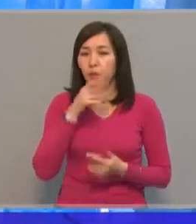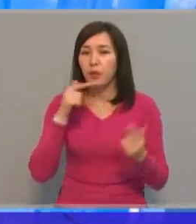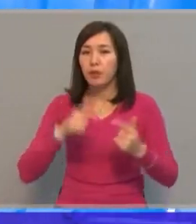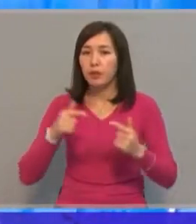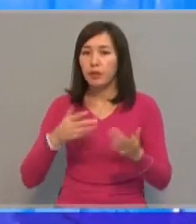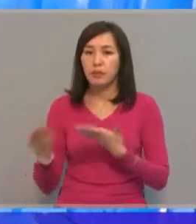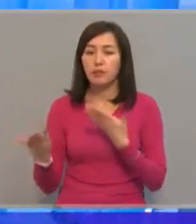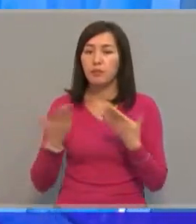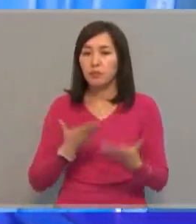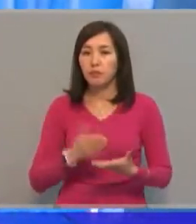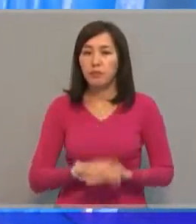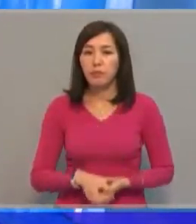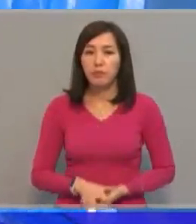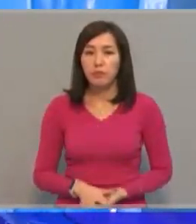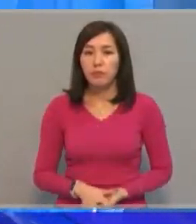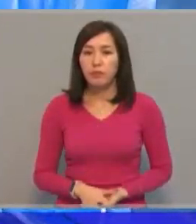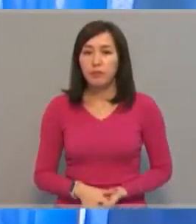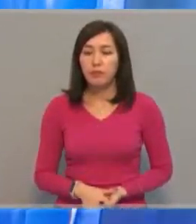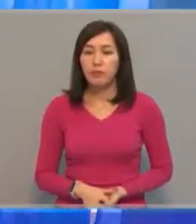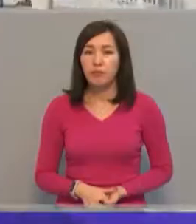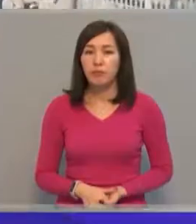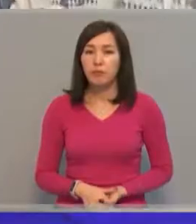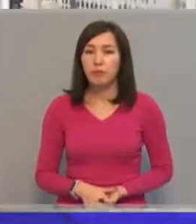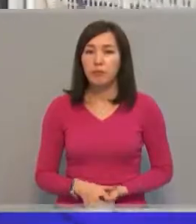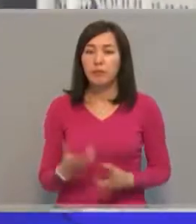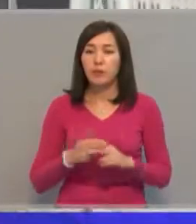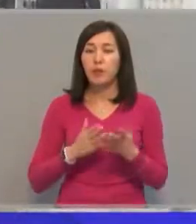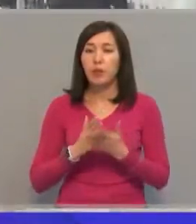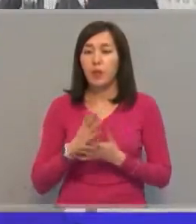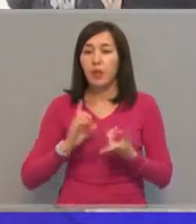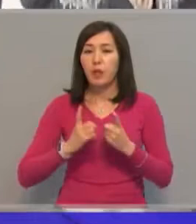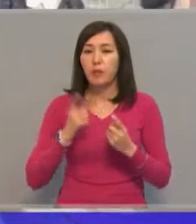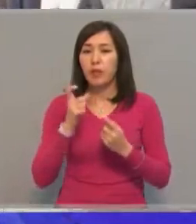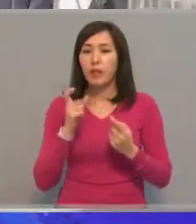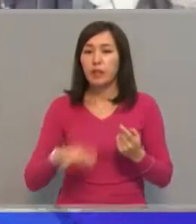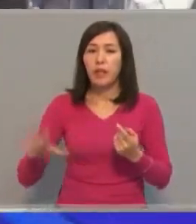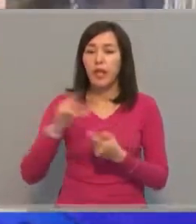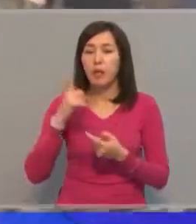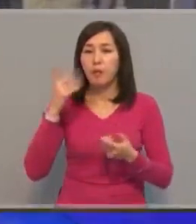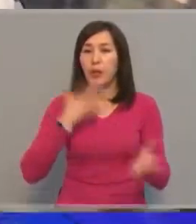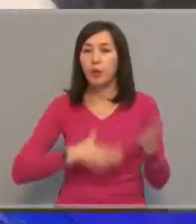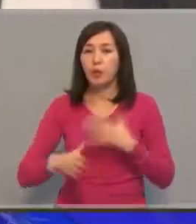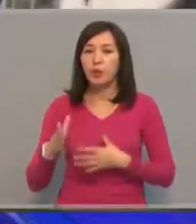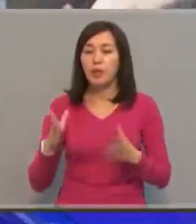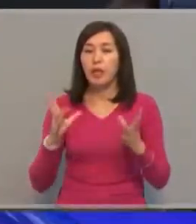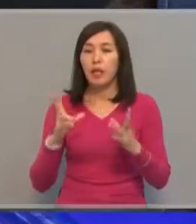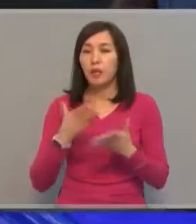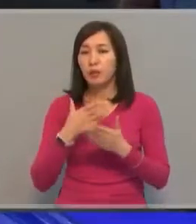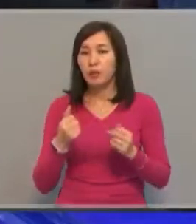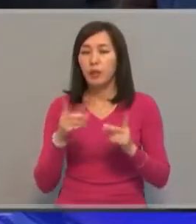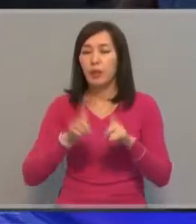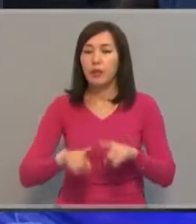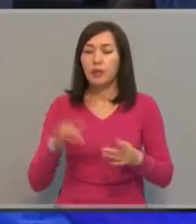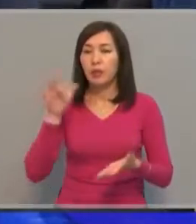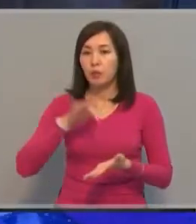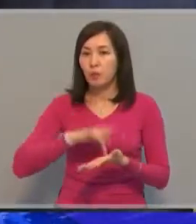уақытымен жетіп, уақытымен қайтып атырмын. Бұл бағыттағы өзгерісті халықтың бәрі бірдей қуанышпен қабылдап жатқан жоқ.